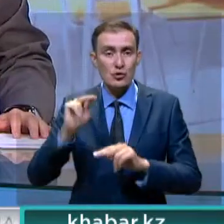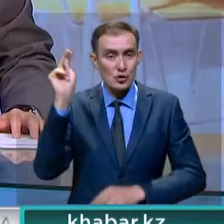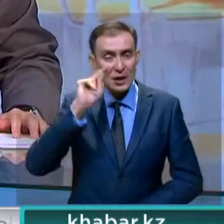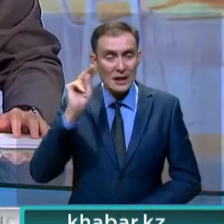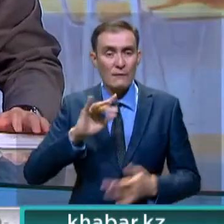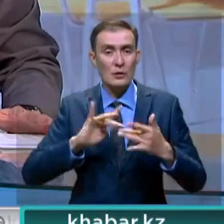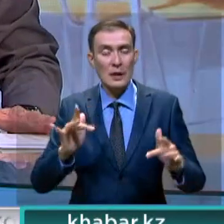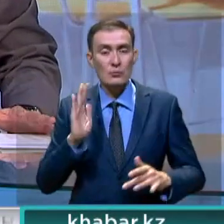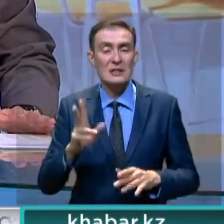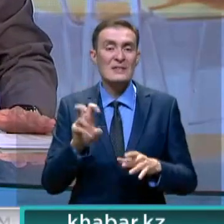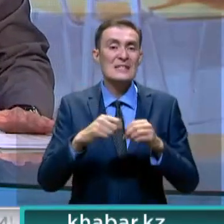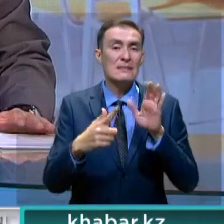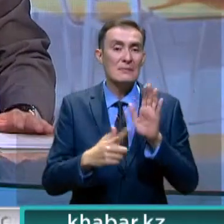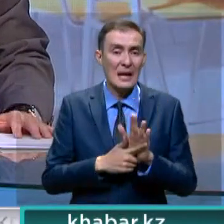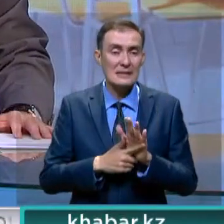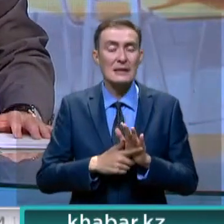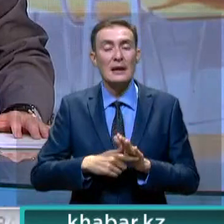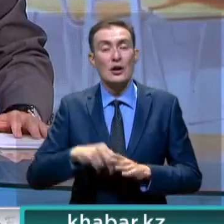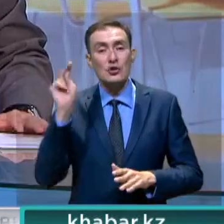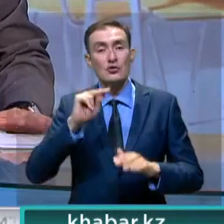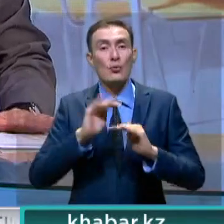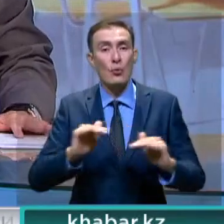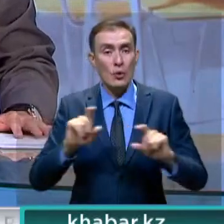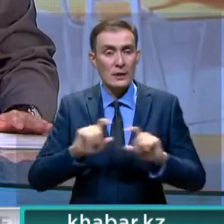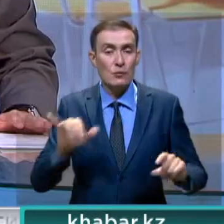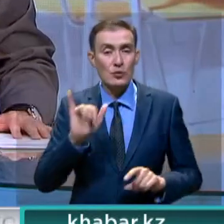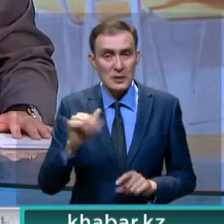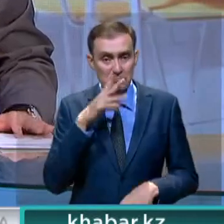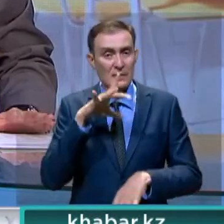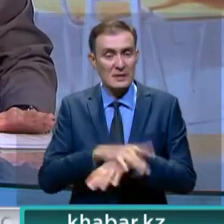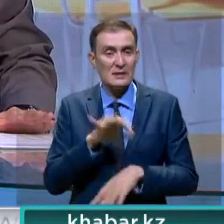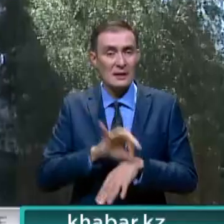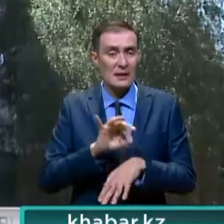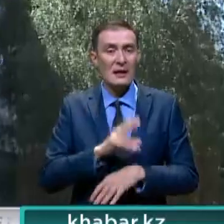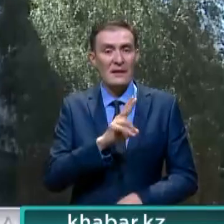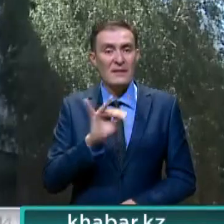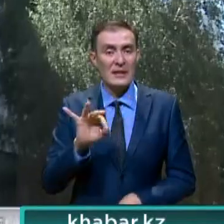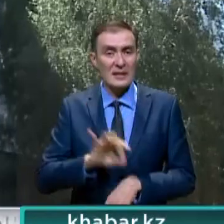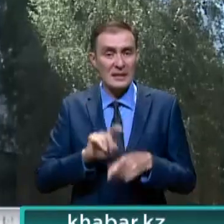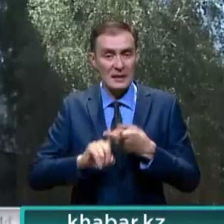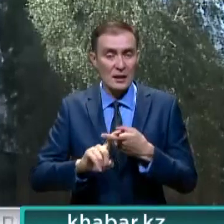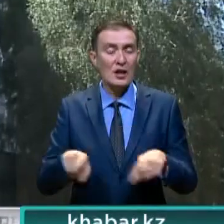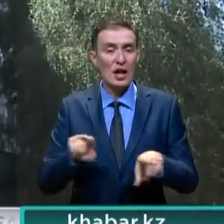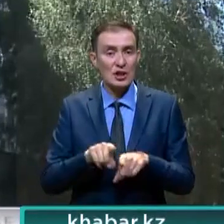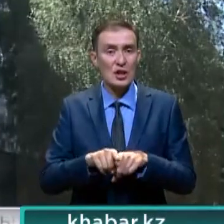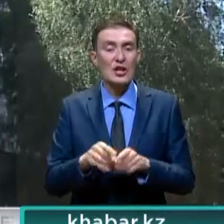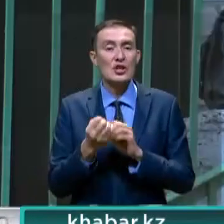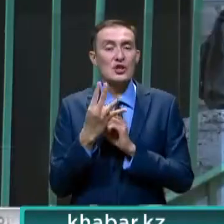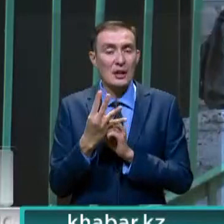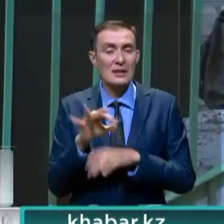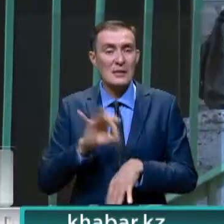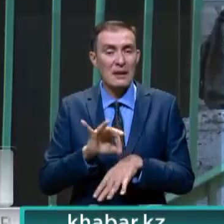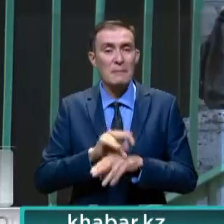онлайн продолжат 217 восточно-казахстанских школьников. У них подтвердился диагноз COVID-19 и также